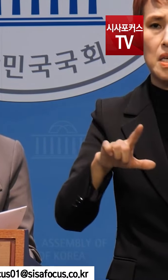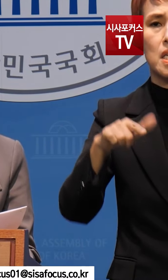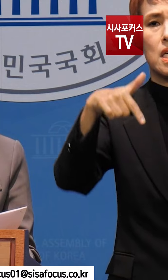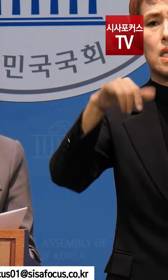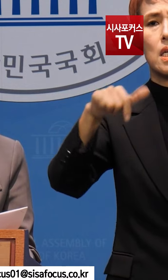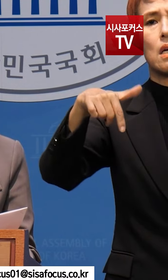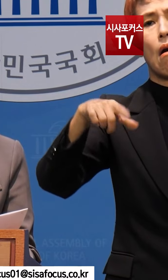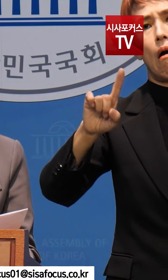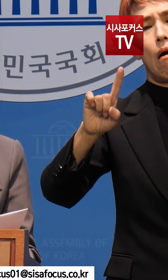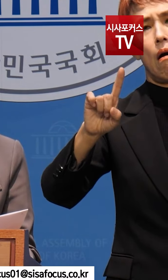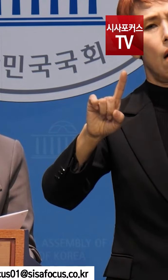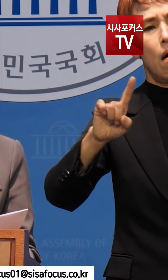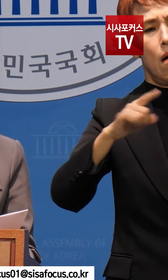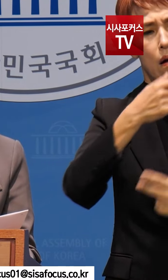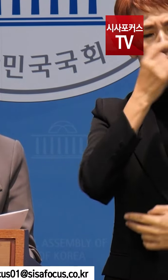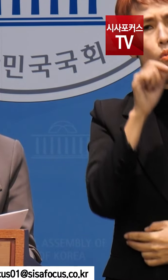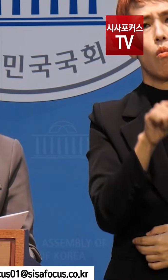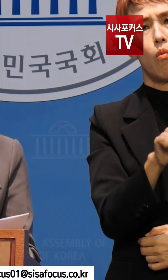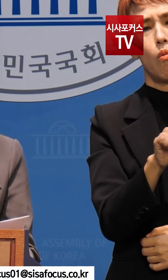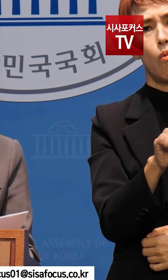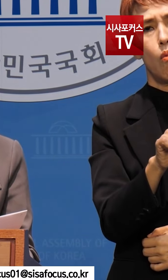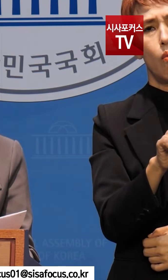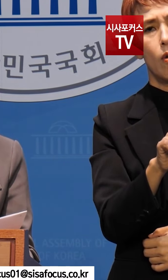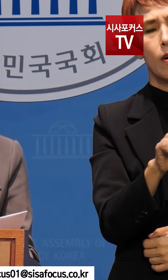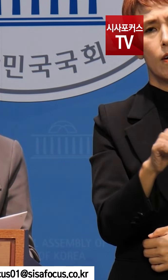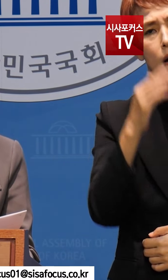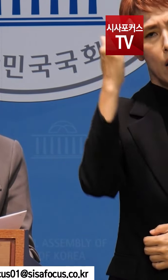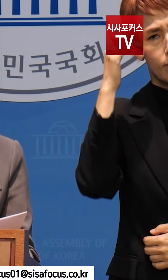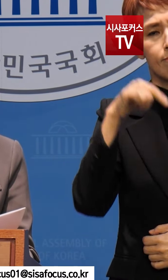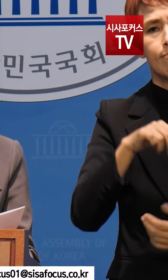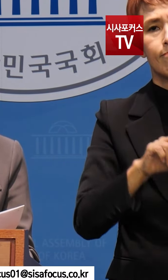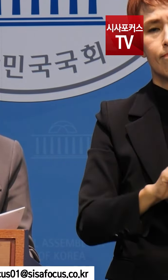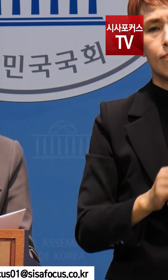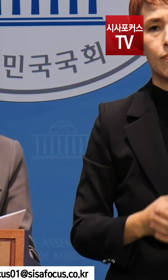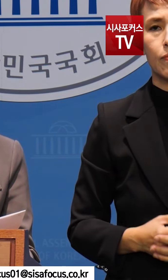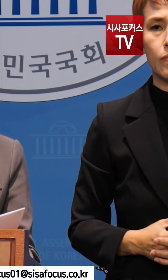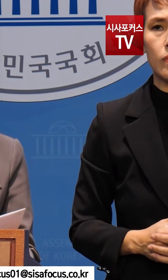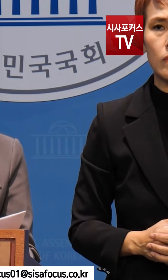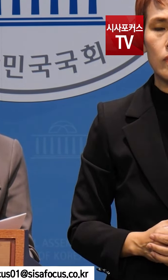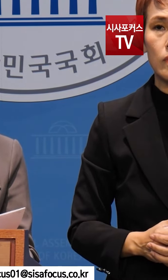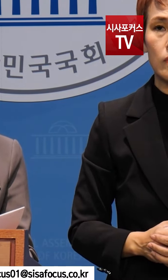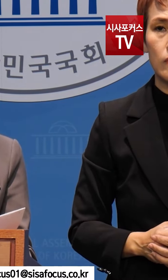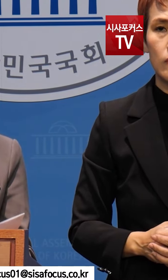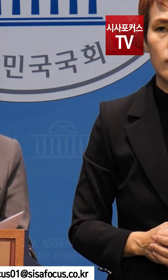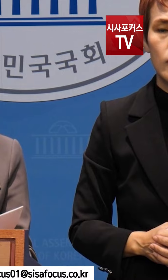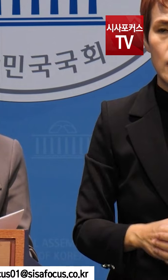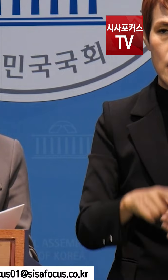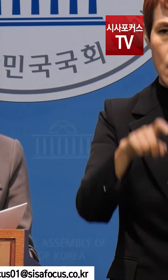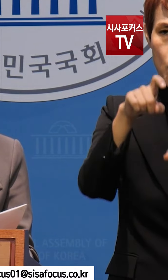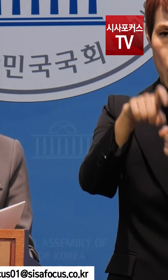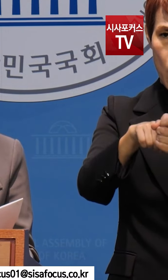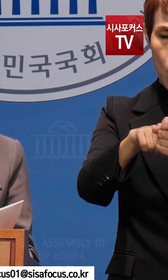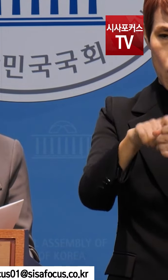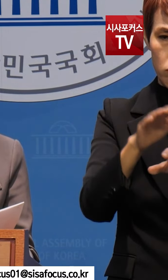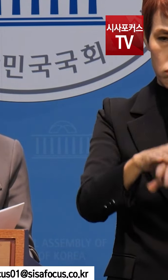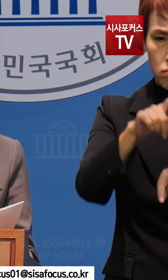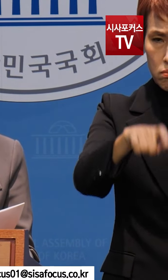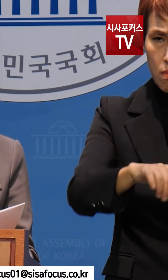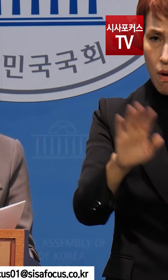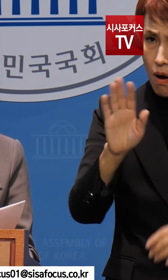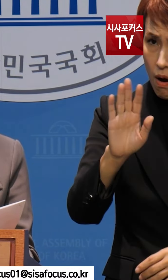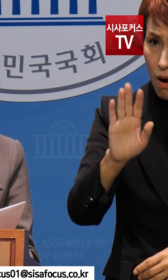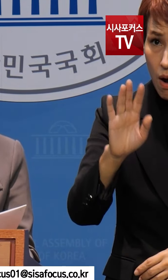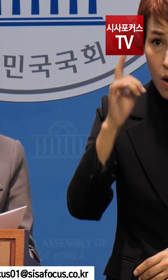2gw 안 될 것이다라는 비관적인 예측이 나오고 있습니다 이러한 목표가 제대로 이행되지 않는